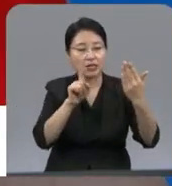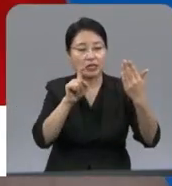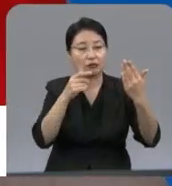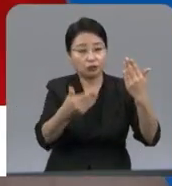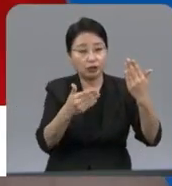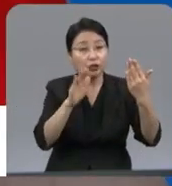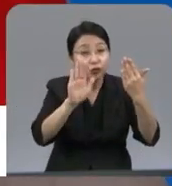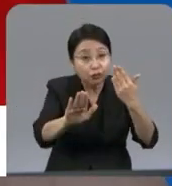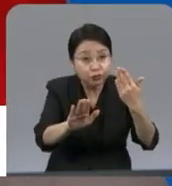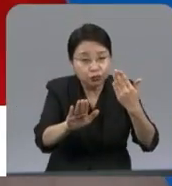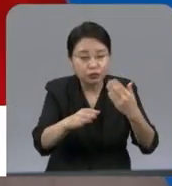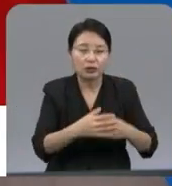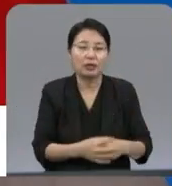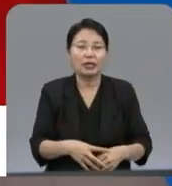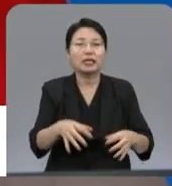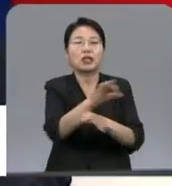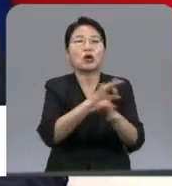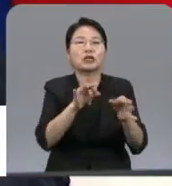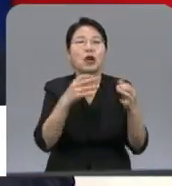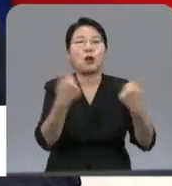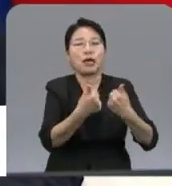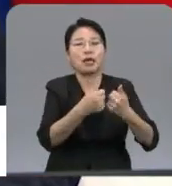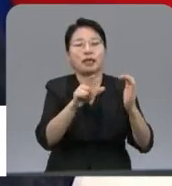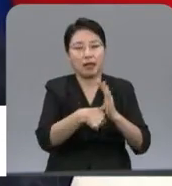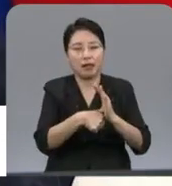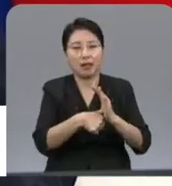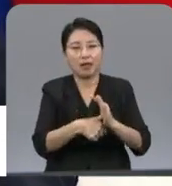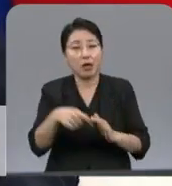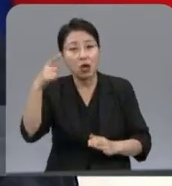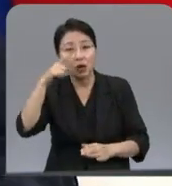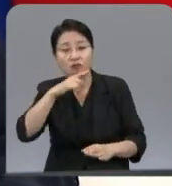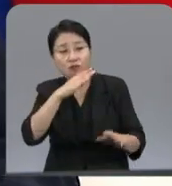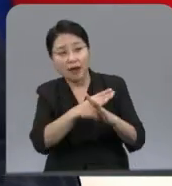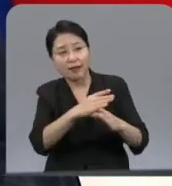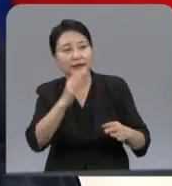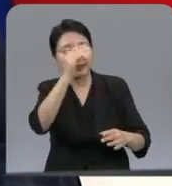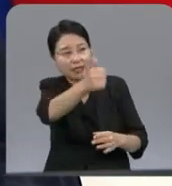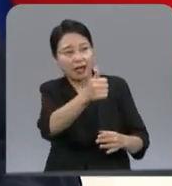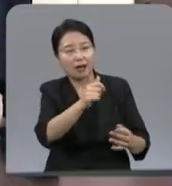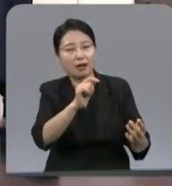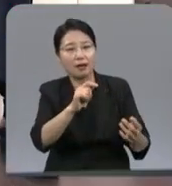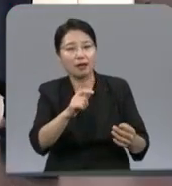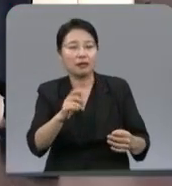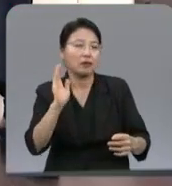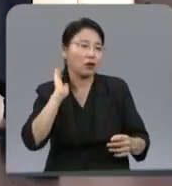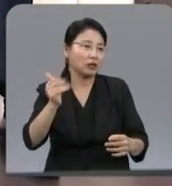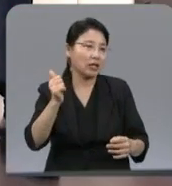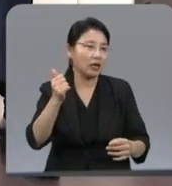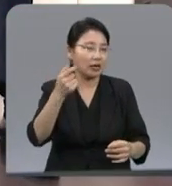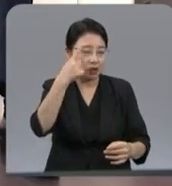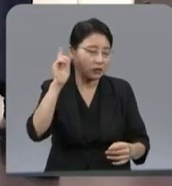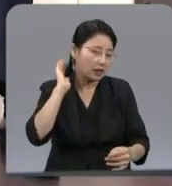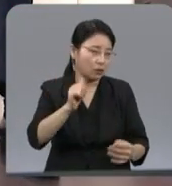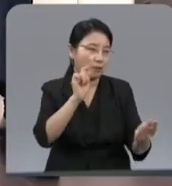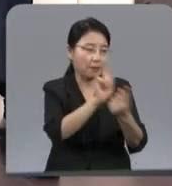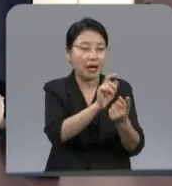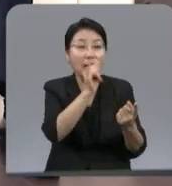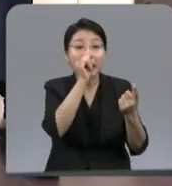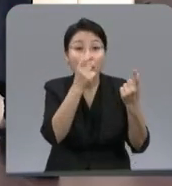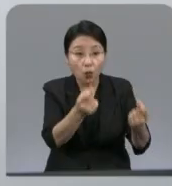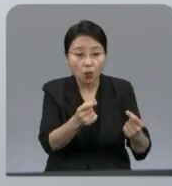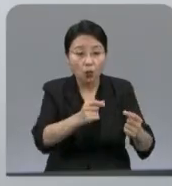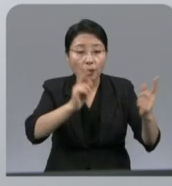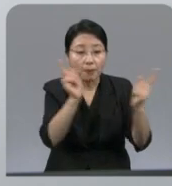в рамках Восточного экономического форума который будет проходить с десятого по 13 сентября в